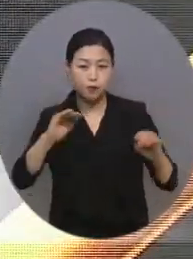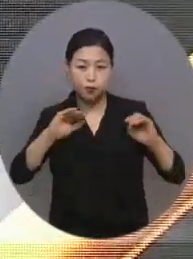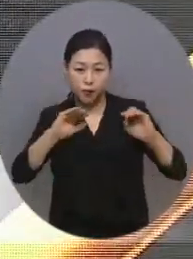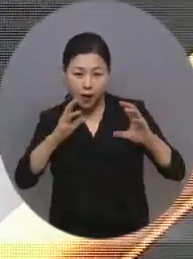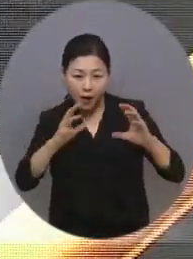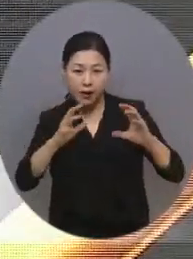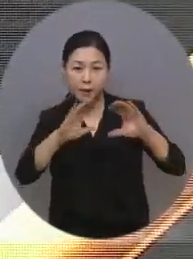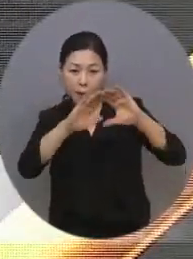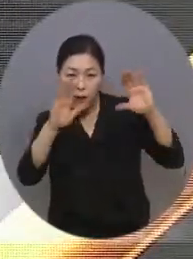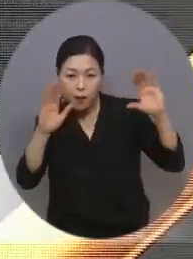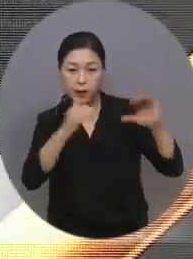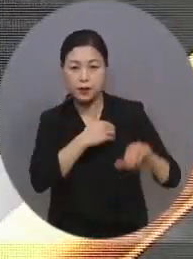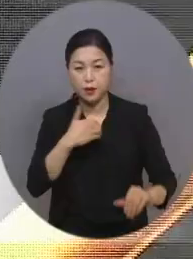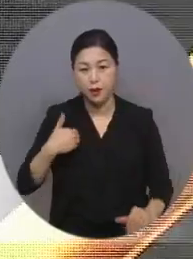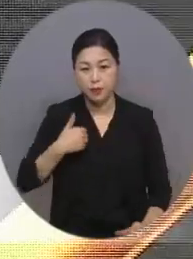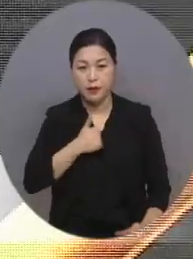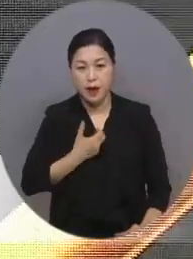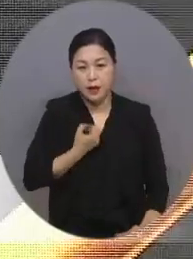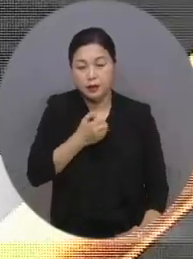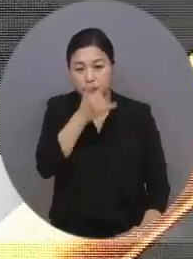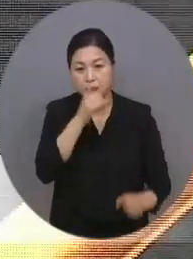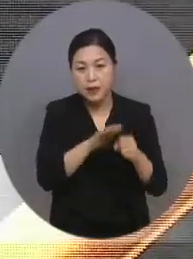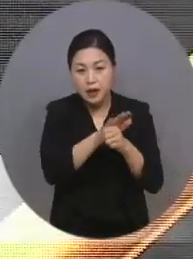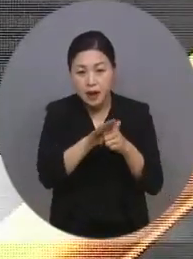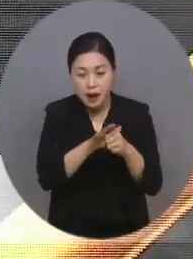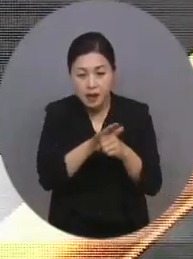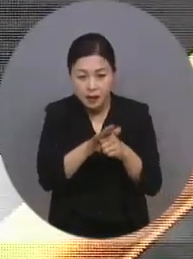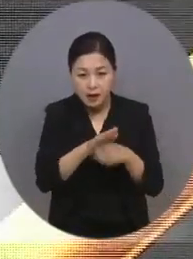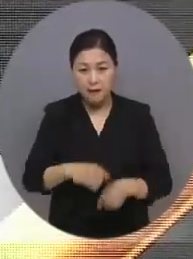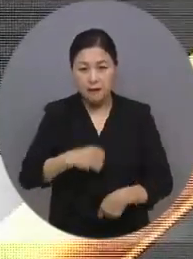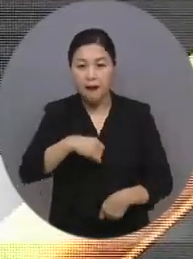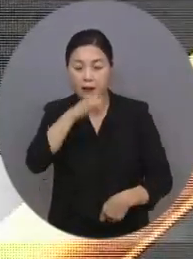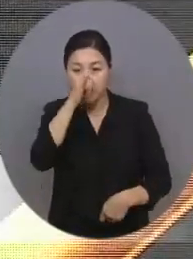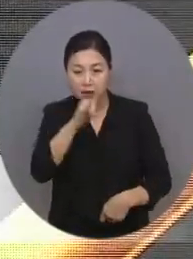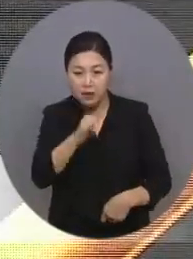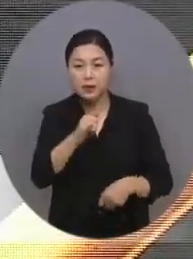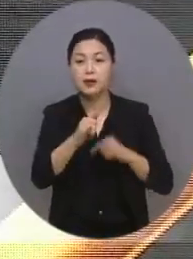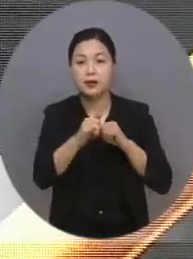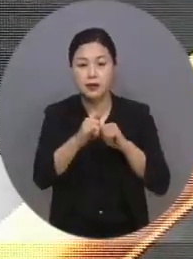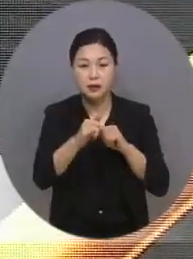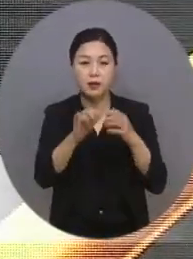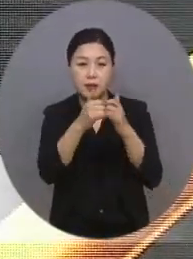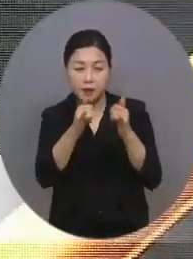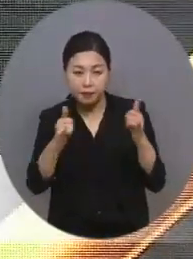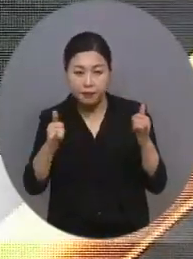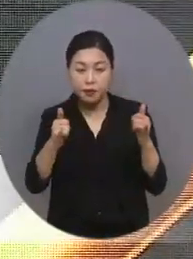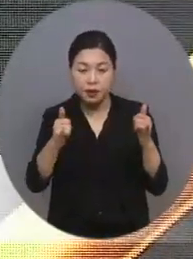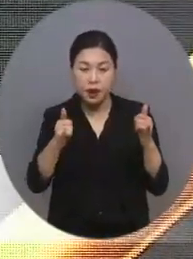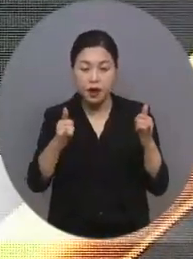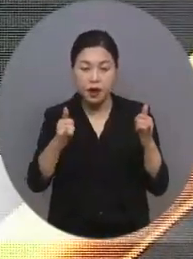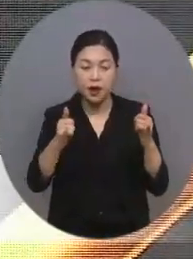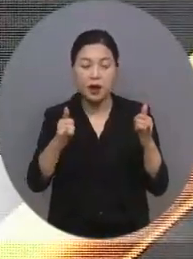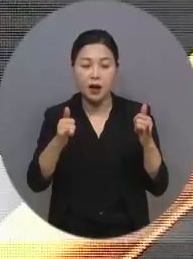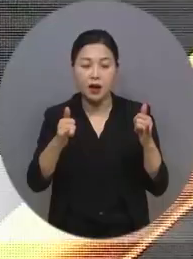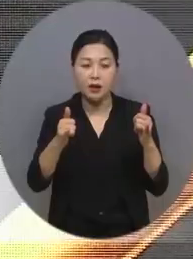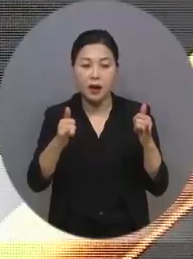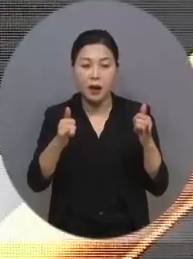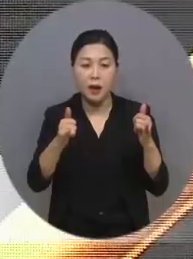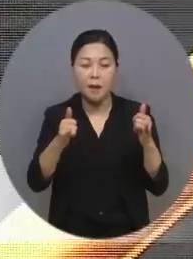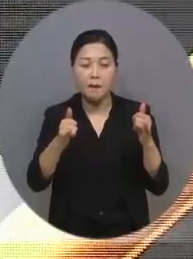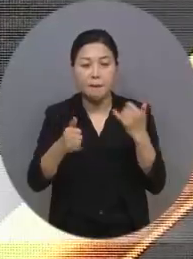지키는 사랑과 진실이 있는 그런 민족으로 자랑스럽게